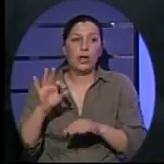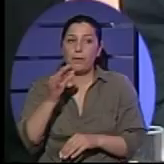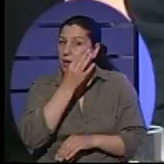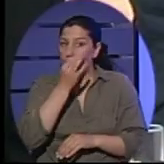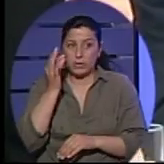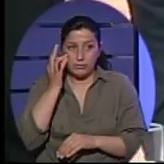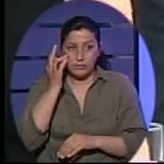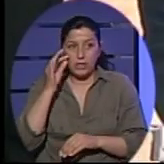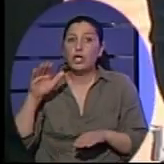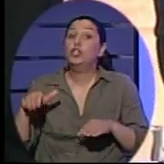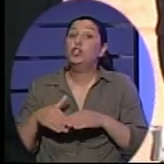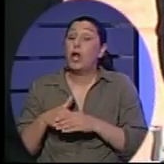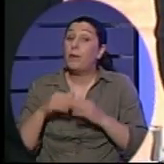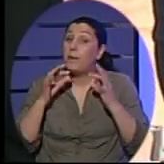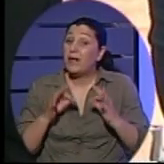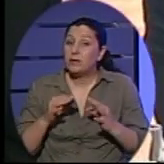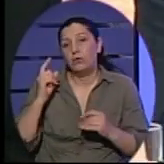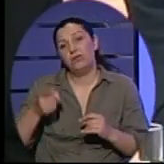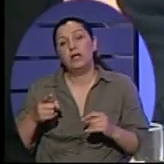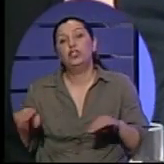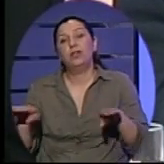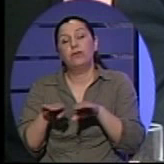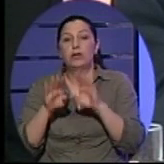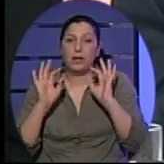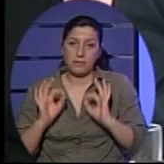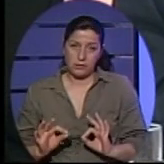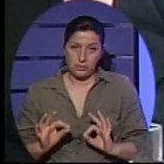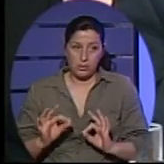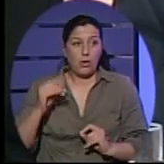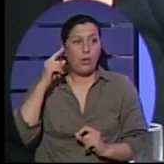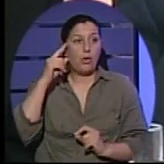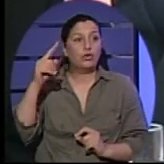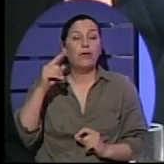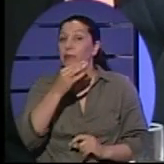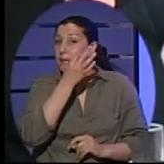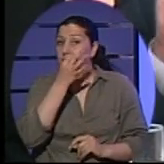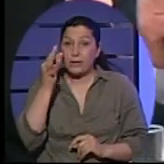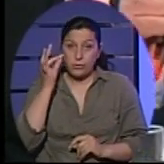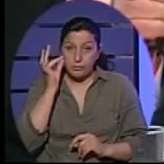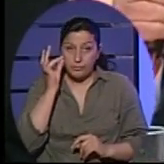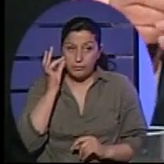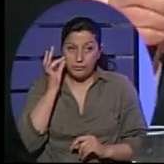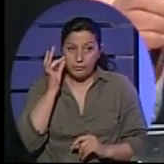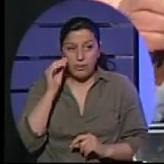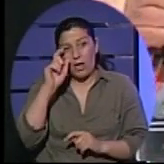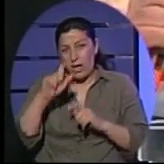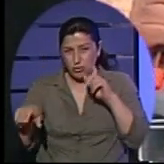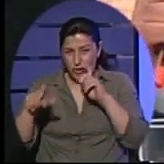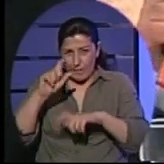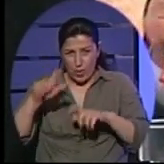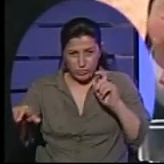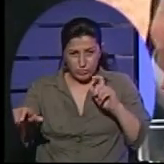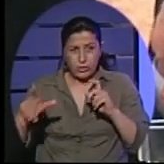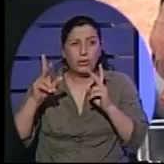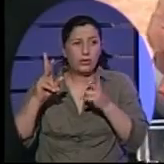לא יש שלום אמיתי לא יש שביון אמיתי ואני חושב שהבדואים במקום כל מיני השמות ש לים